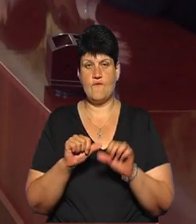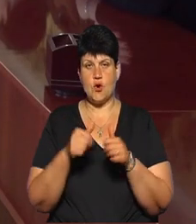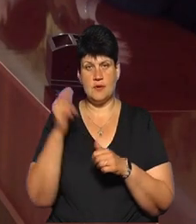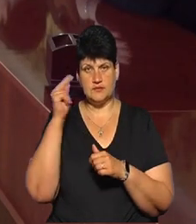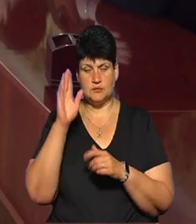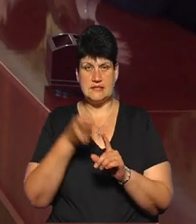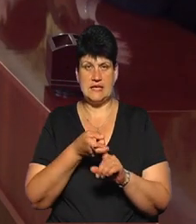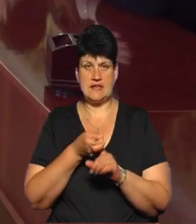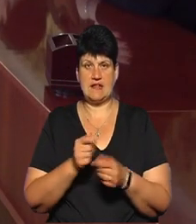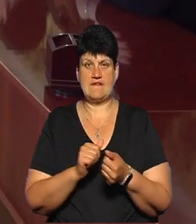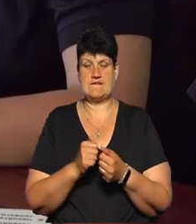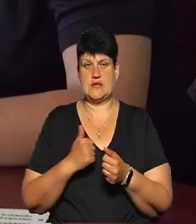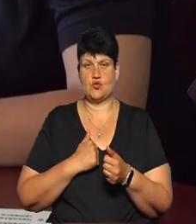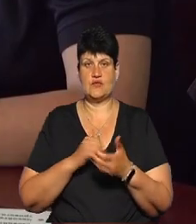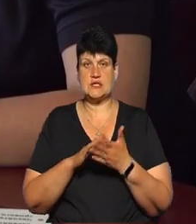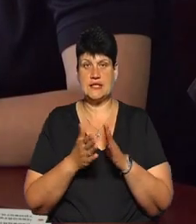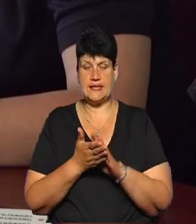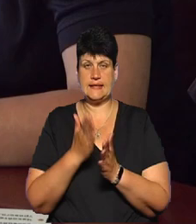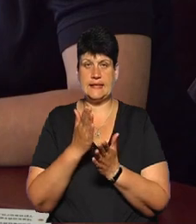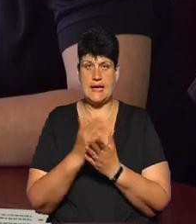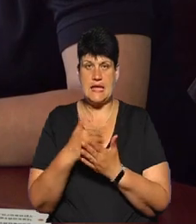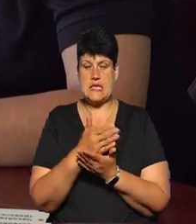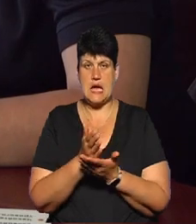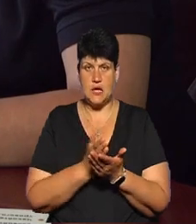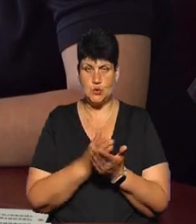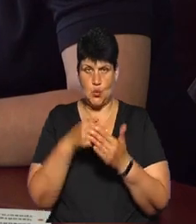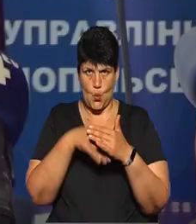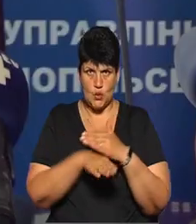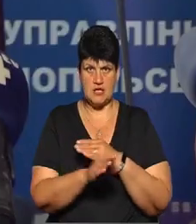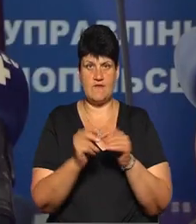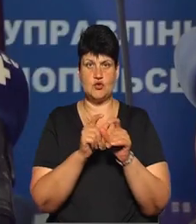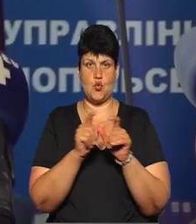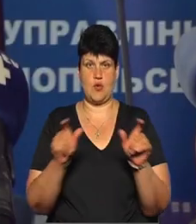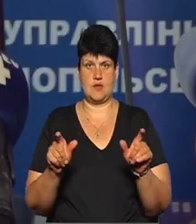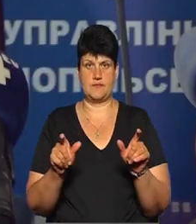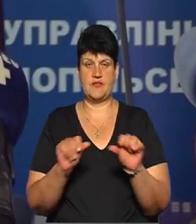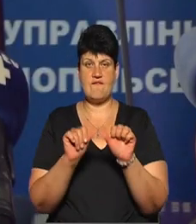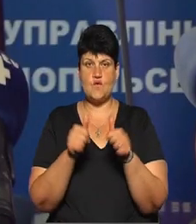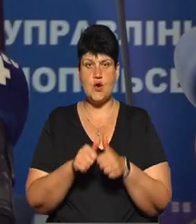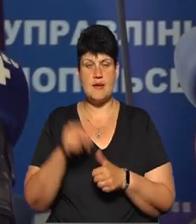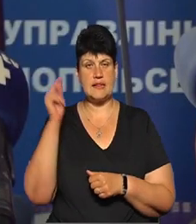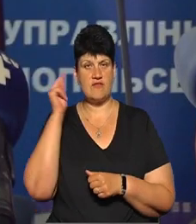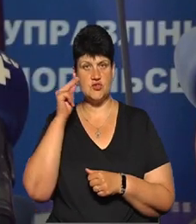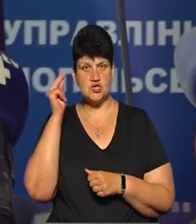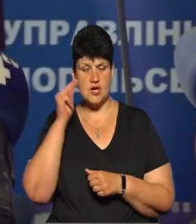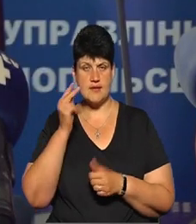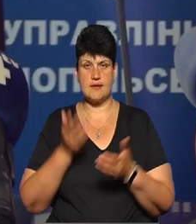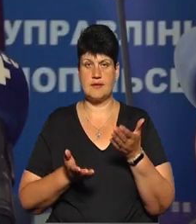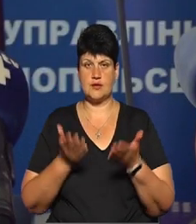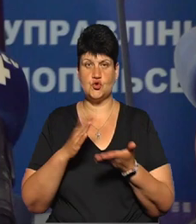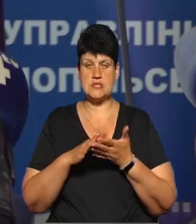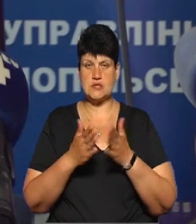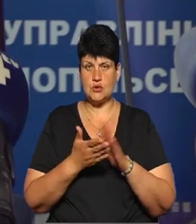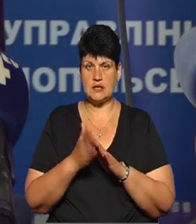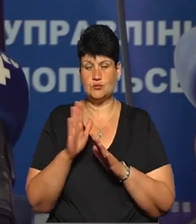від військової ситуації та наявності якісного укриття у школах. Форма навчання, якщо ситуація